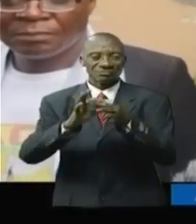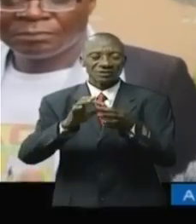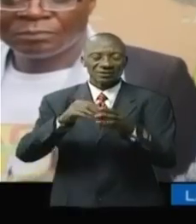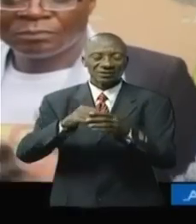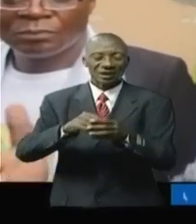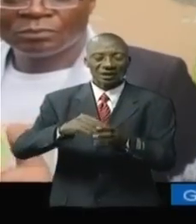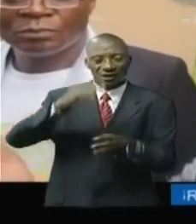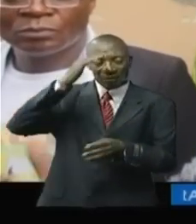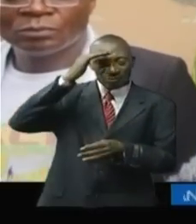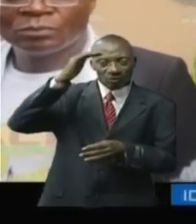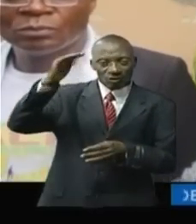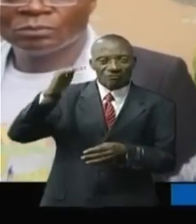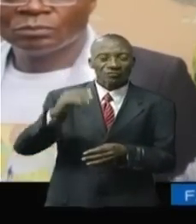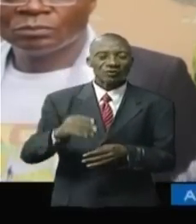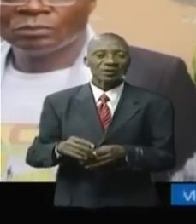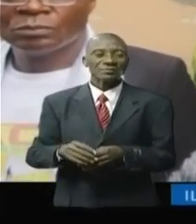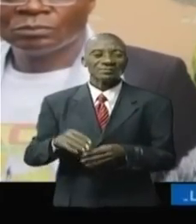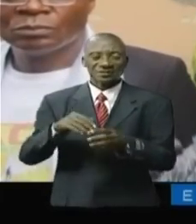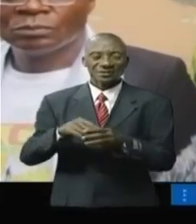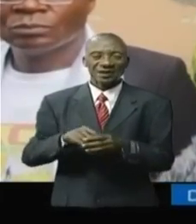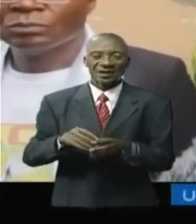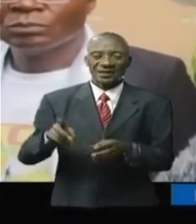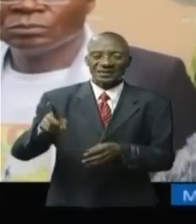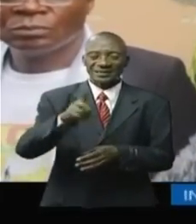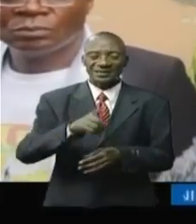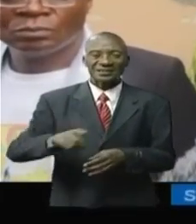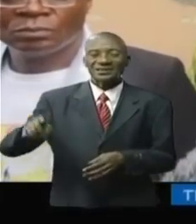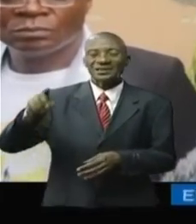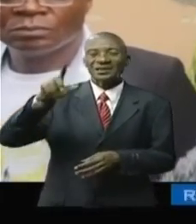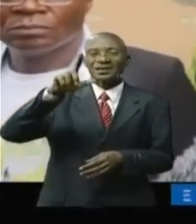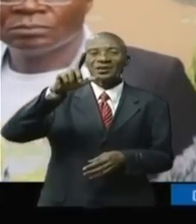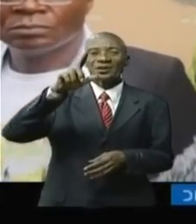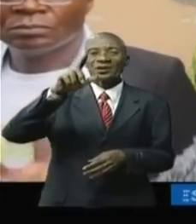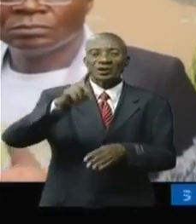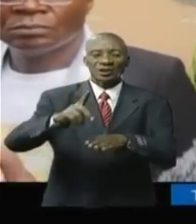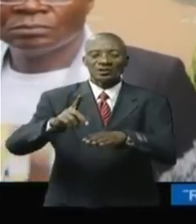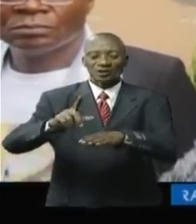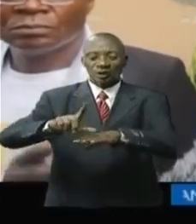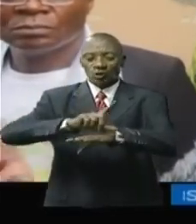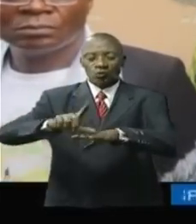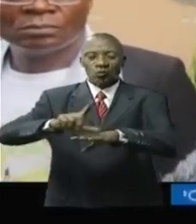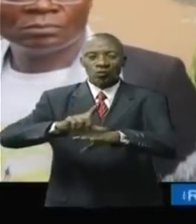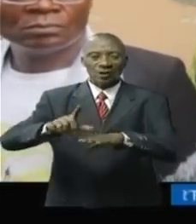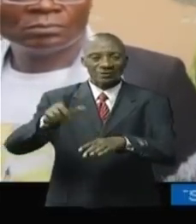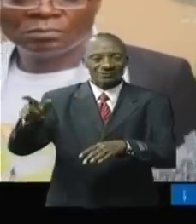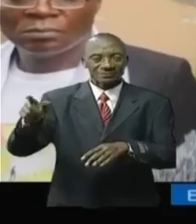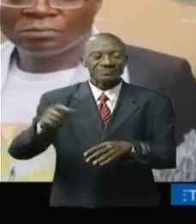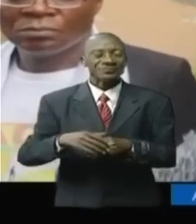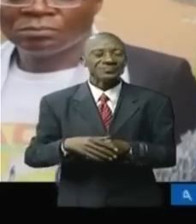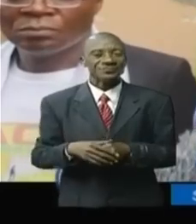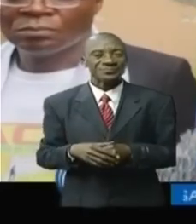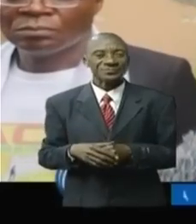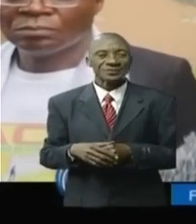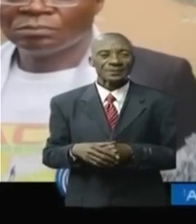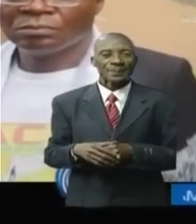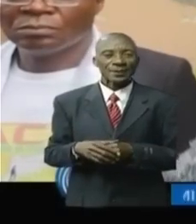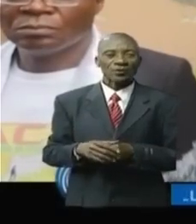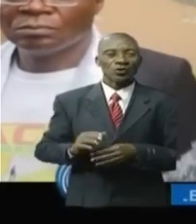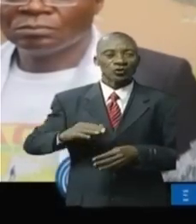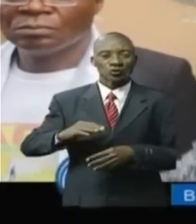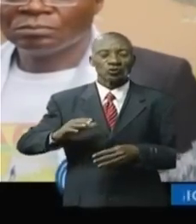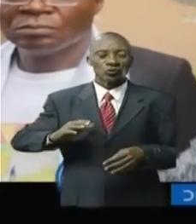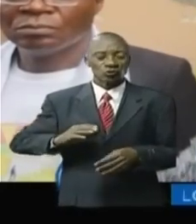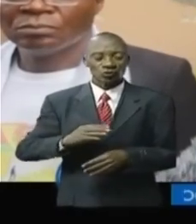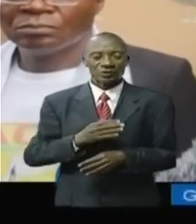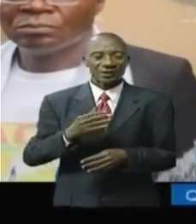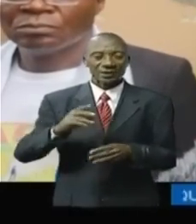district de Lukunga. Donc l'adhésion est déjà commencée. Nous demandons à tous nos membres de venir. Notre parti ACN est